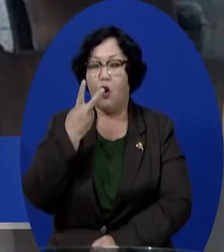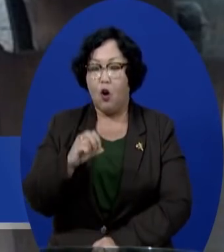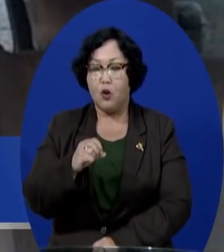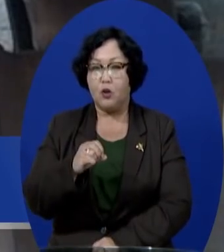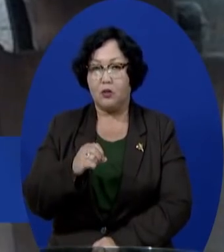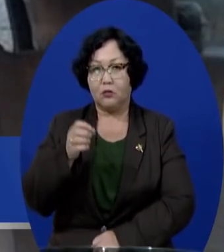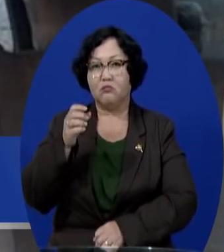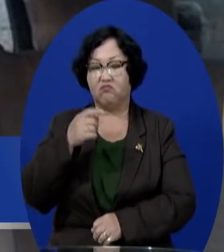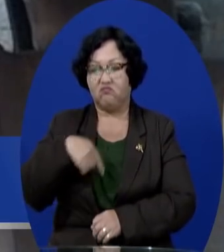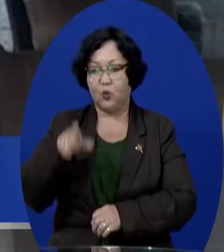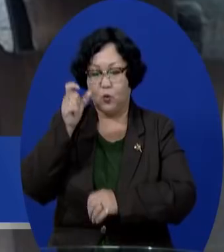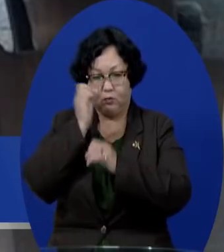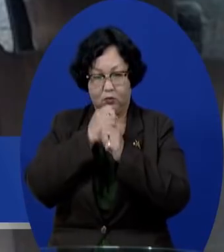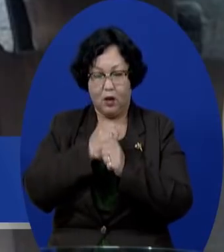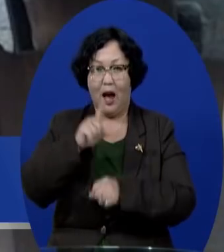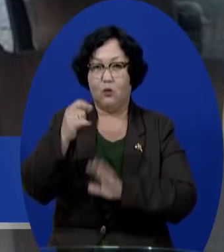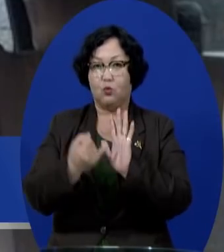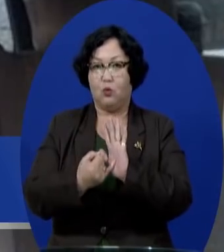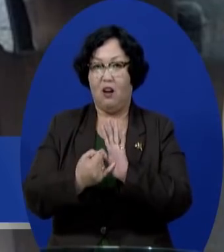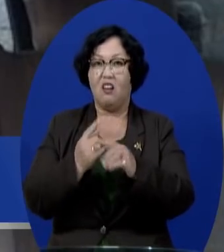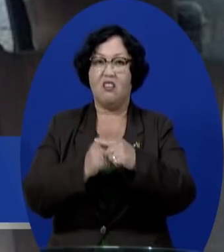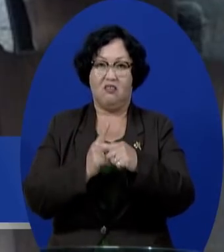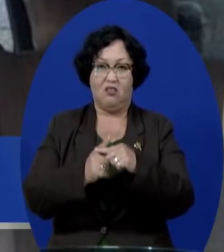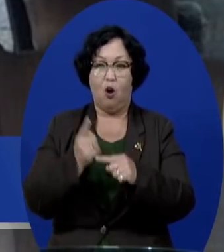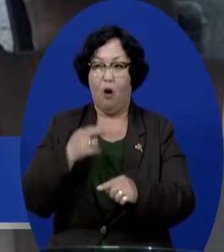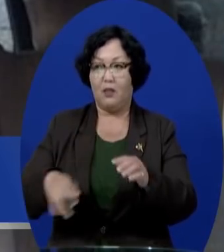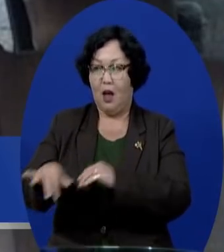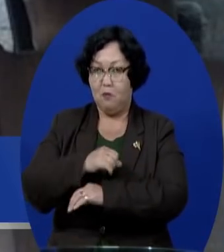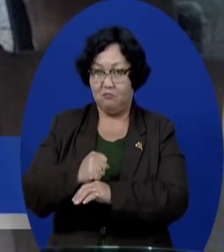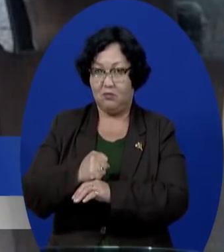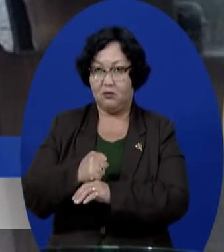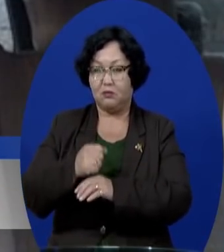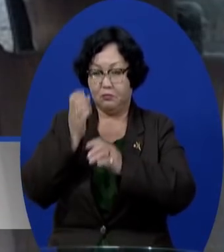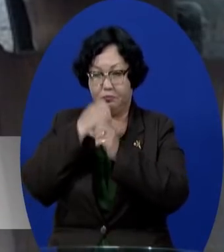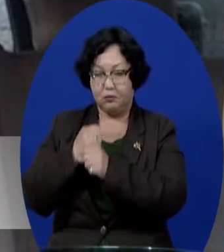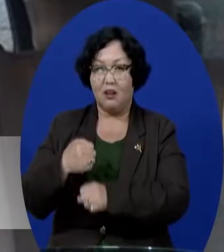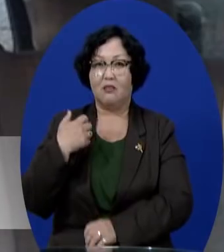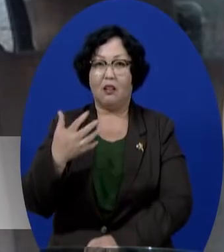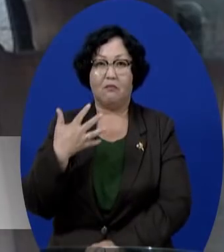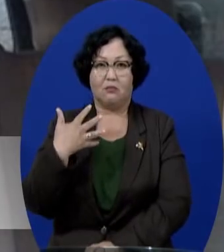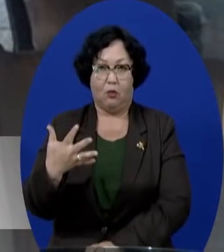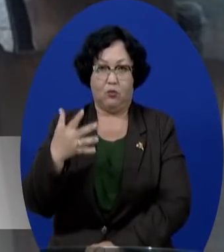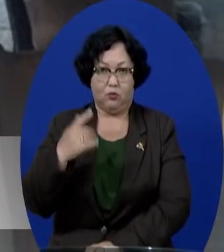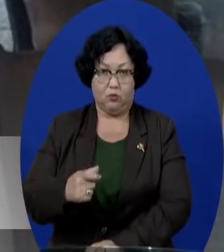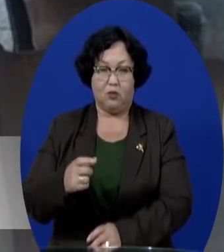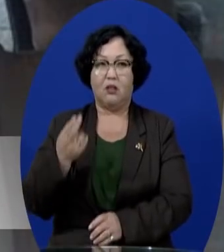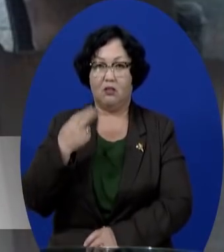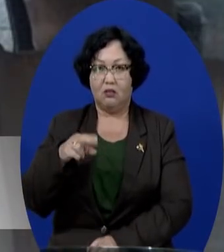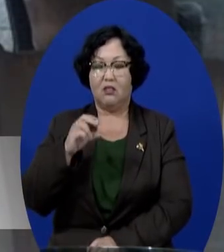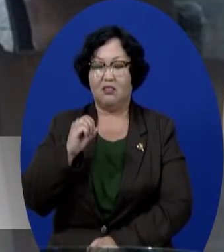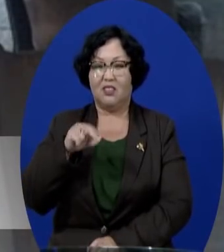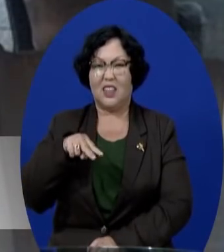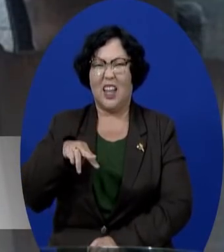гарсан. За Ховд аймагаас авчирсан сорцонд шинжилхэд 55% нь дельта хөлбөр илэрсэн. Дельта